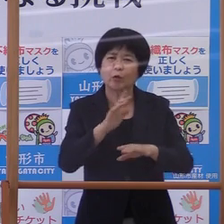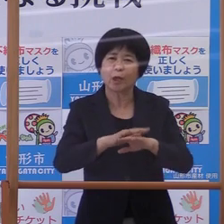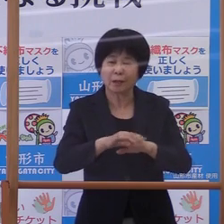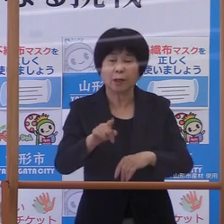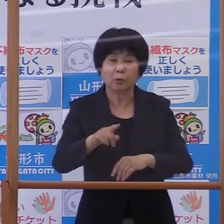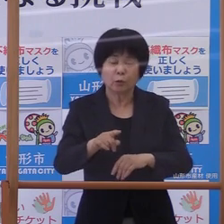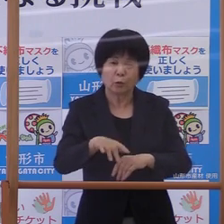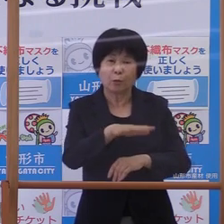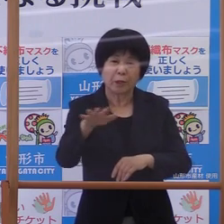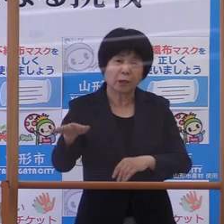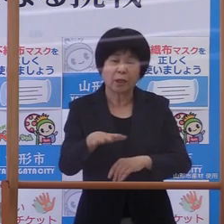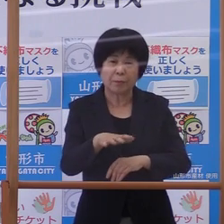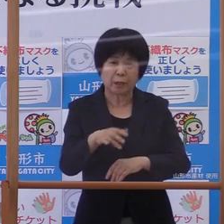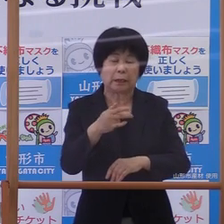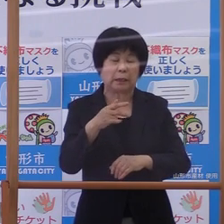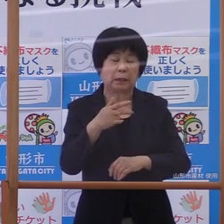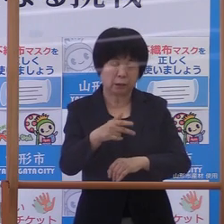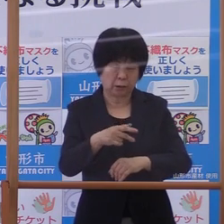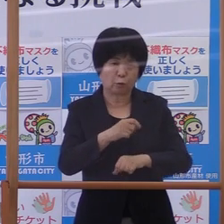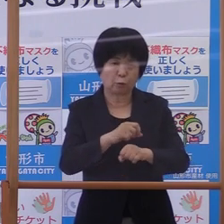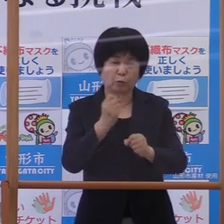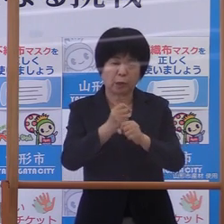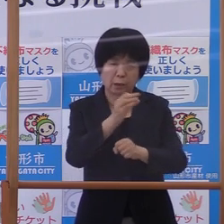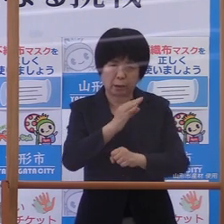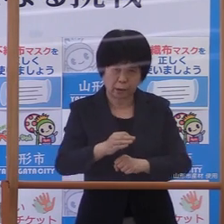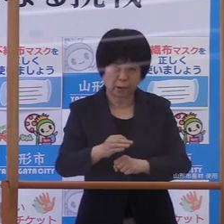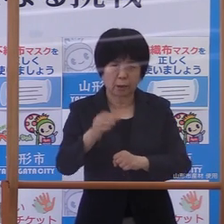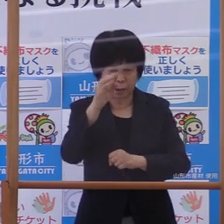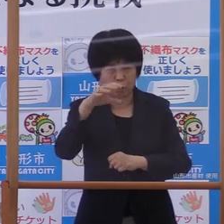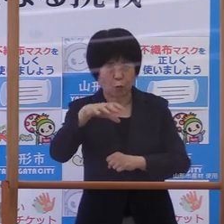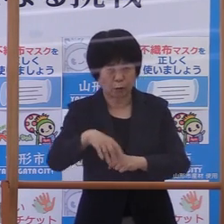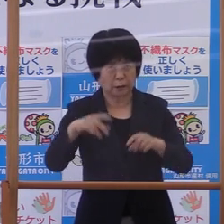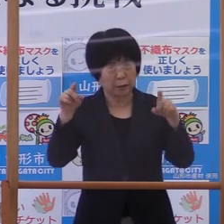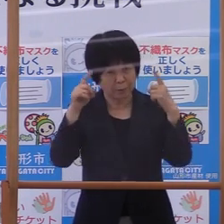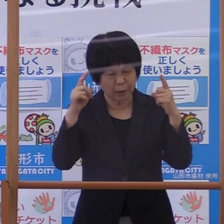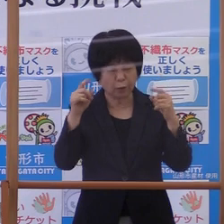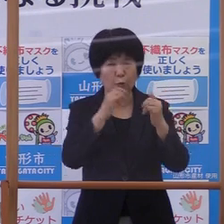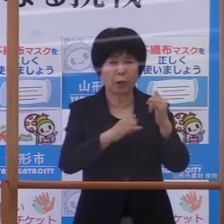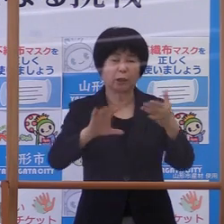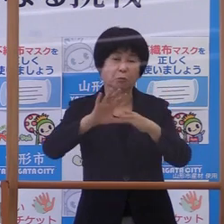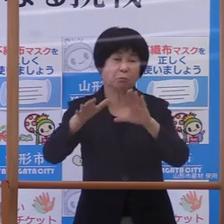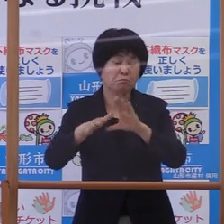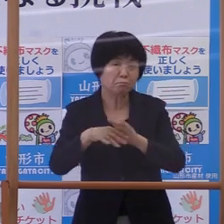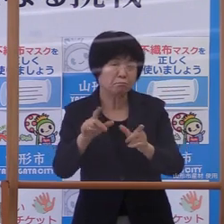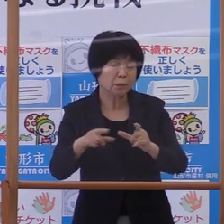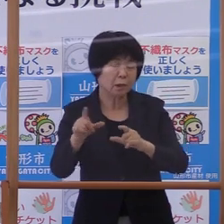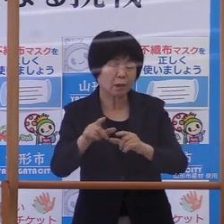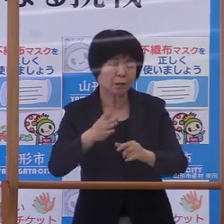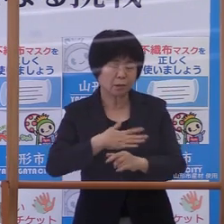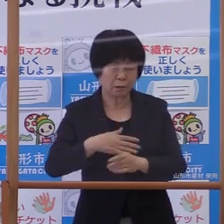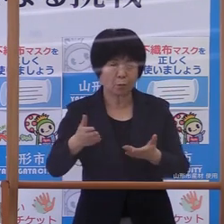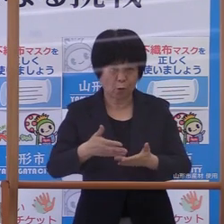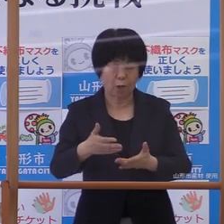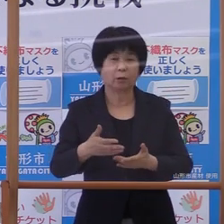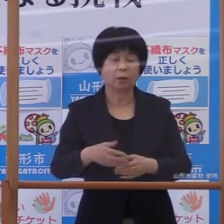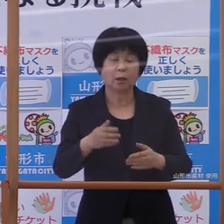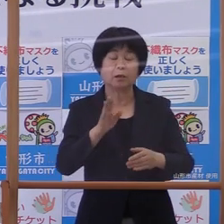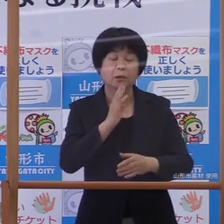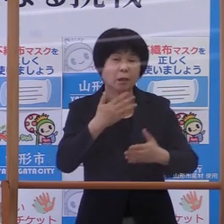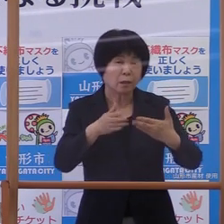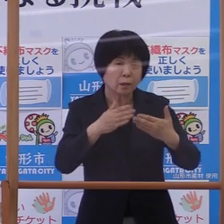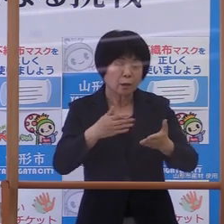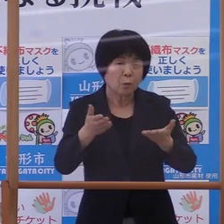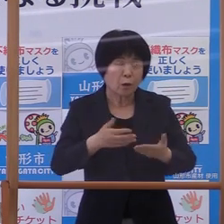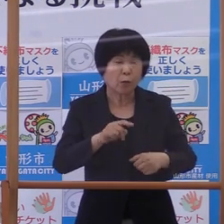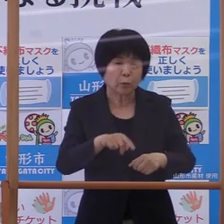した皆様に市の特産品や観光地、イベント、歴史文化等をさらに知っていただき、実際に体験していただく